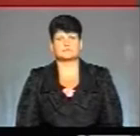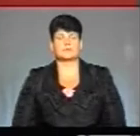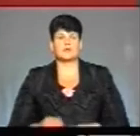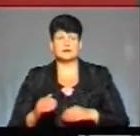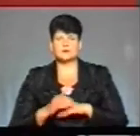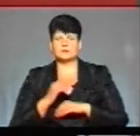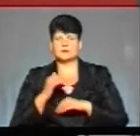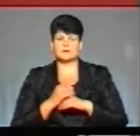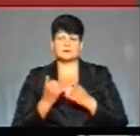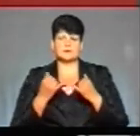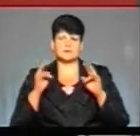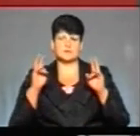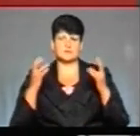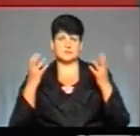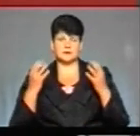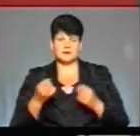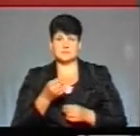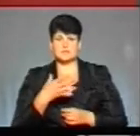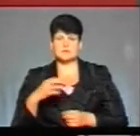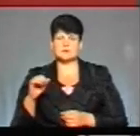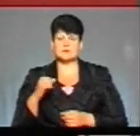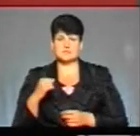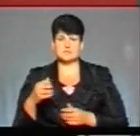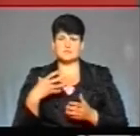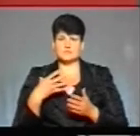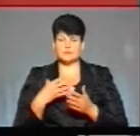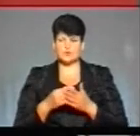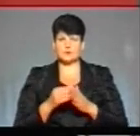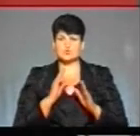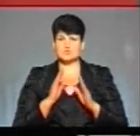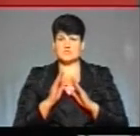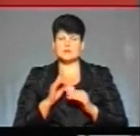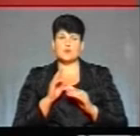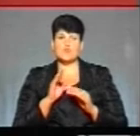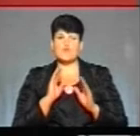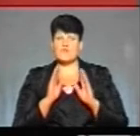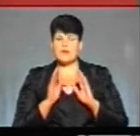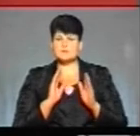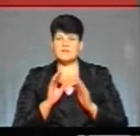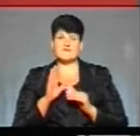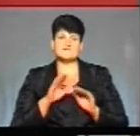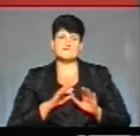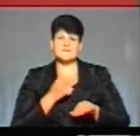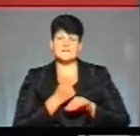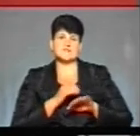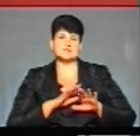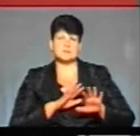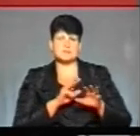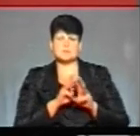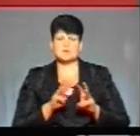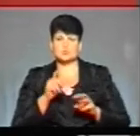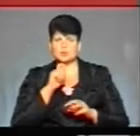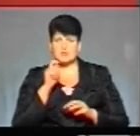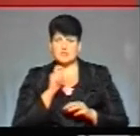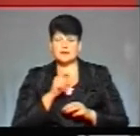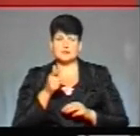вечора в ефірі «Тема дня». 15 серпня на своїй сторінці у Фейсбуці віце-прем'єр-міністр України Геннадій Зубко